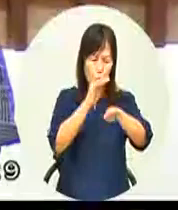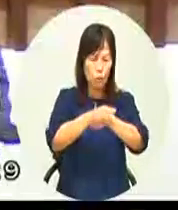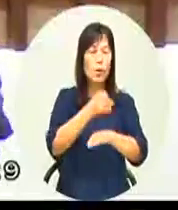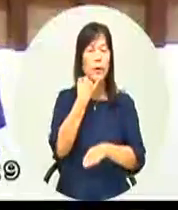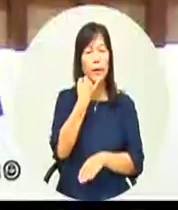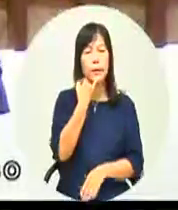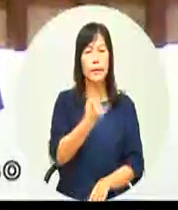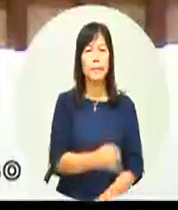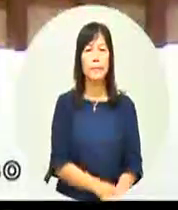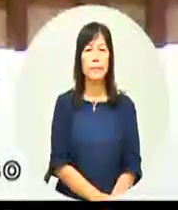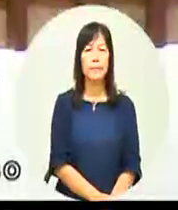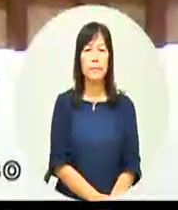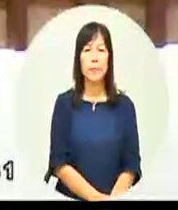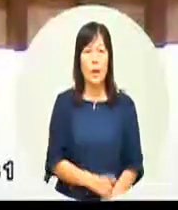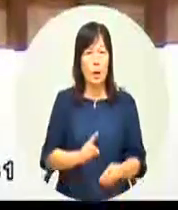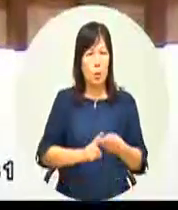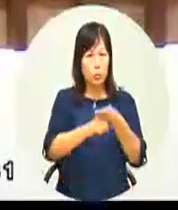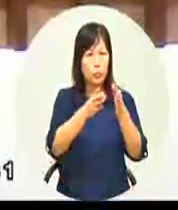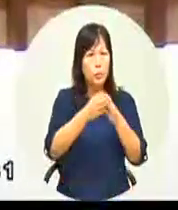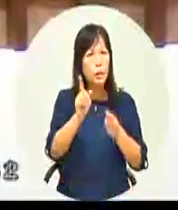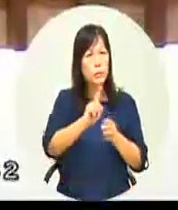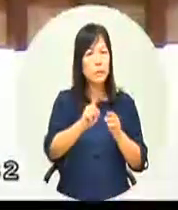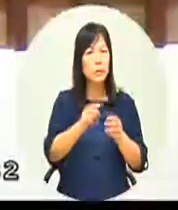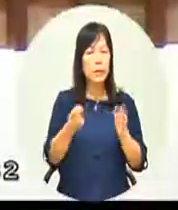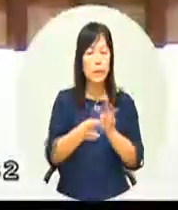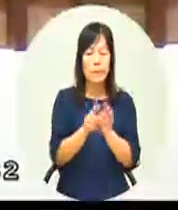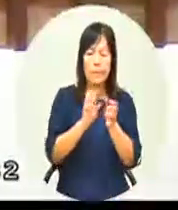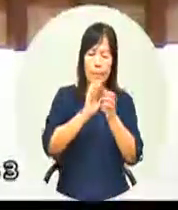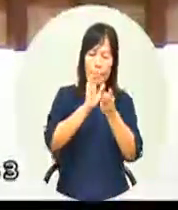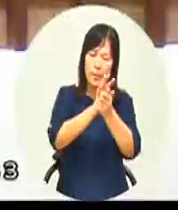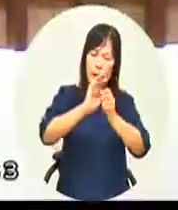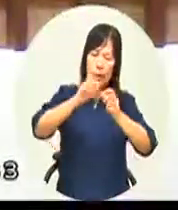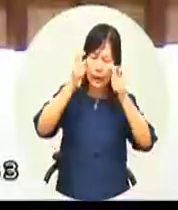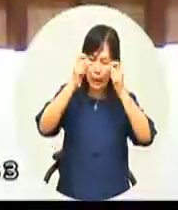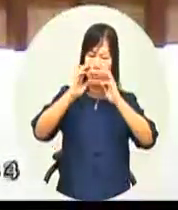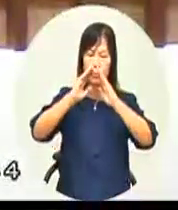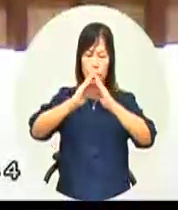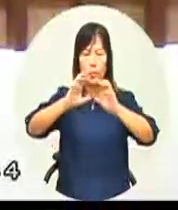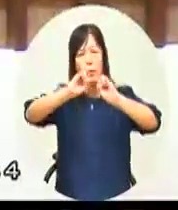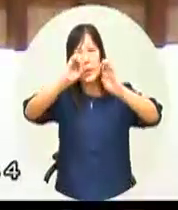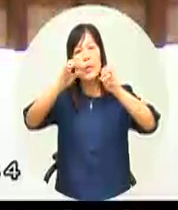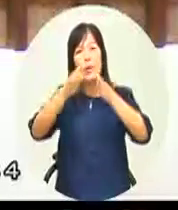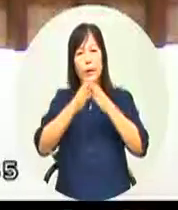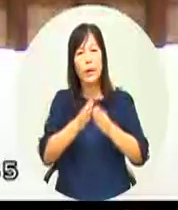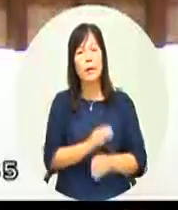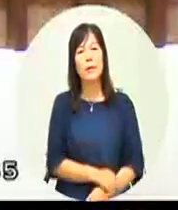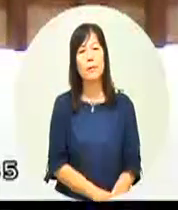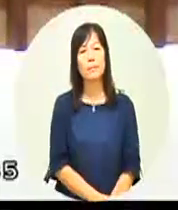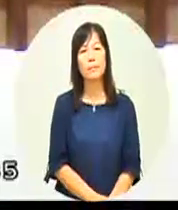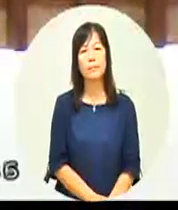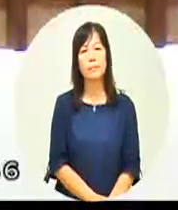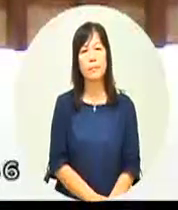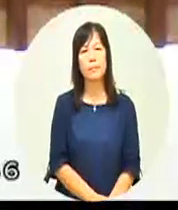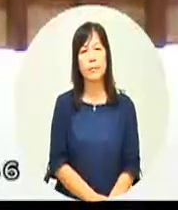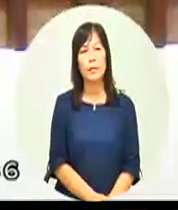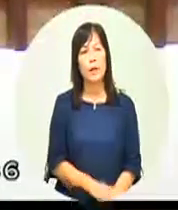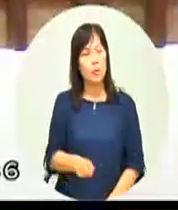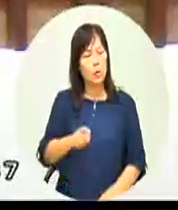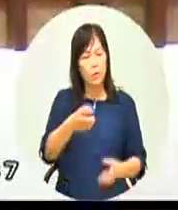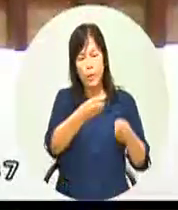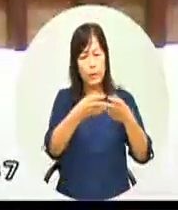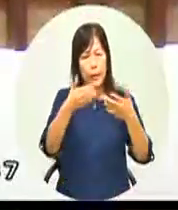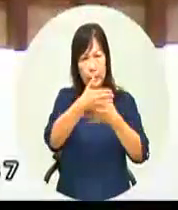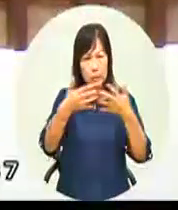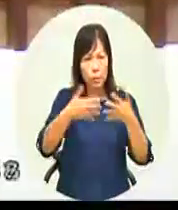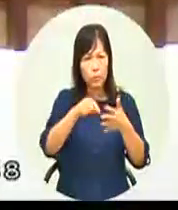那最主要的就是要达到一个行销高雄的一个成果出来了哈。那我想，谈到交通，其